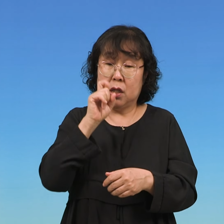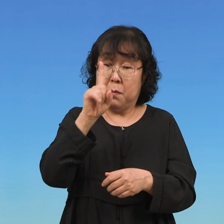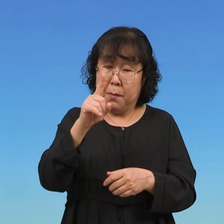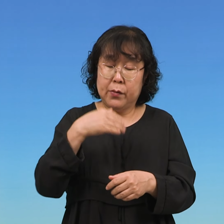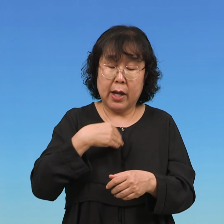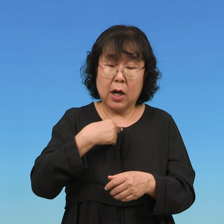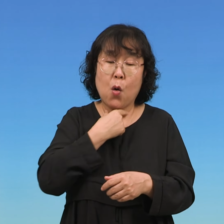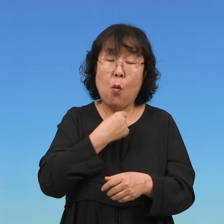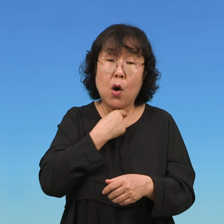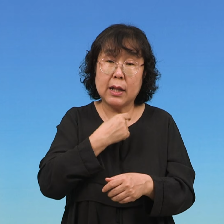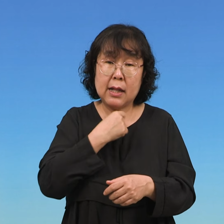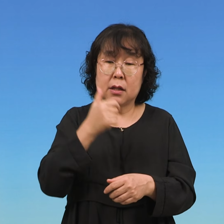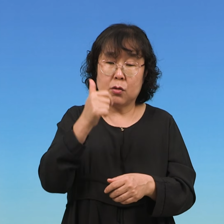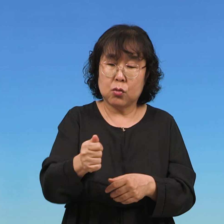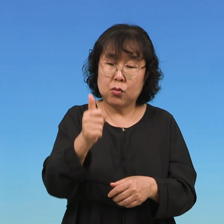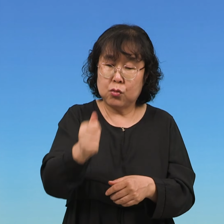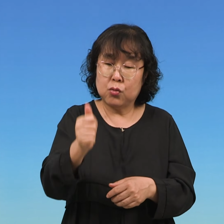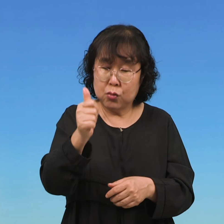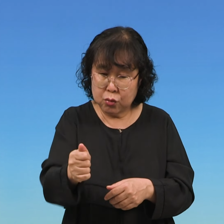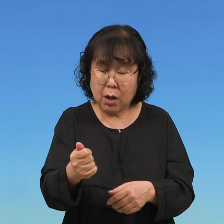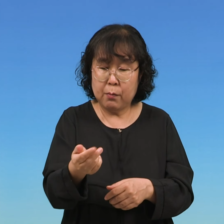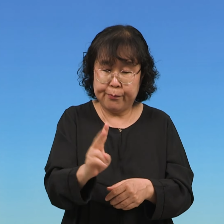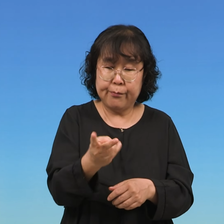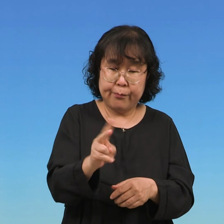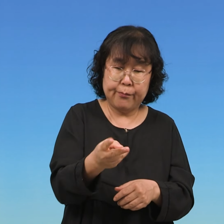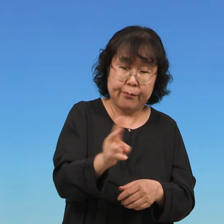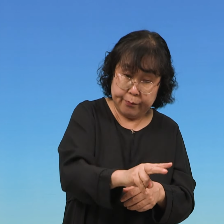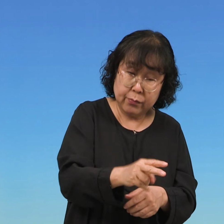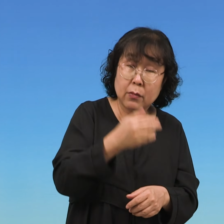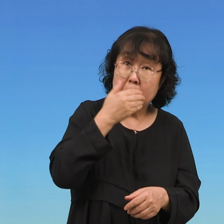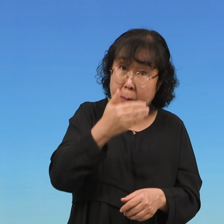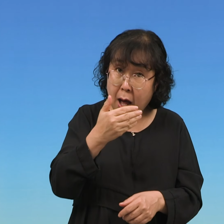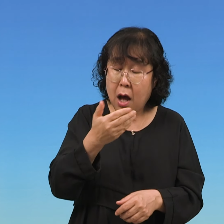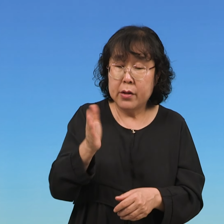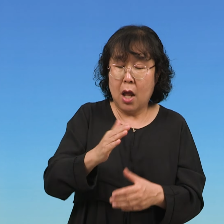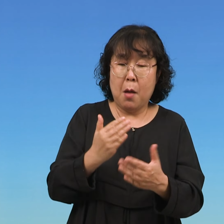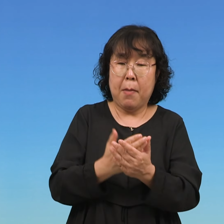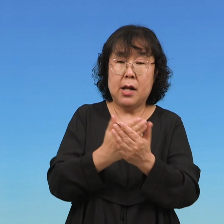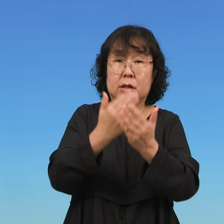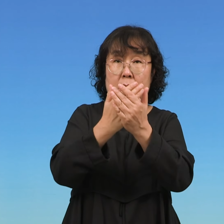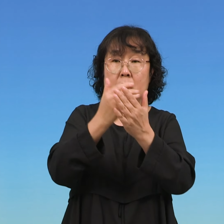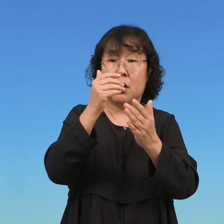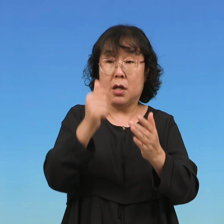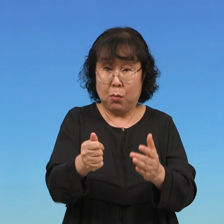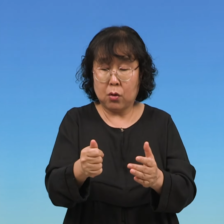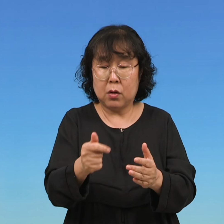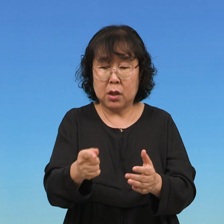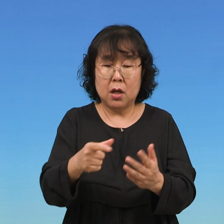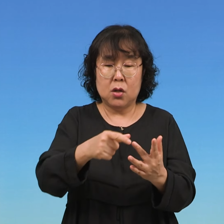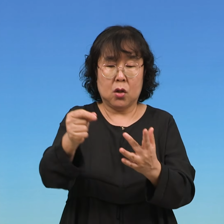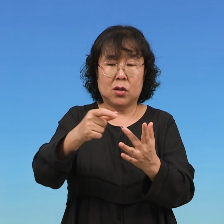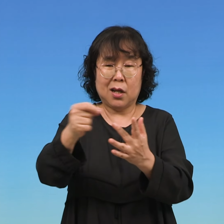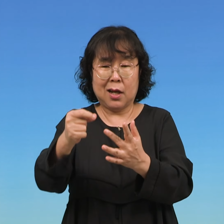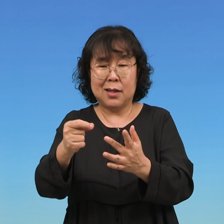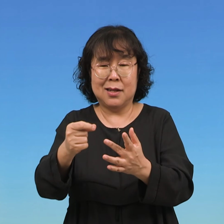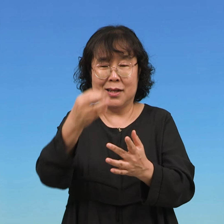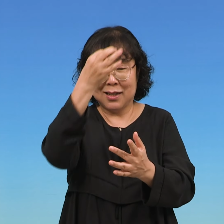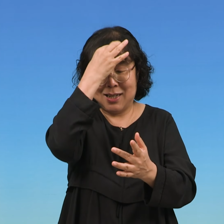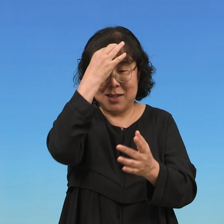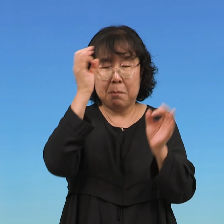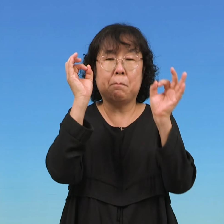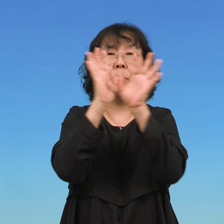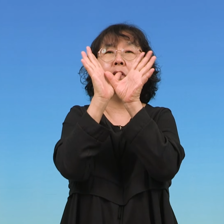9분 남이 11번 방송만 나오게 하는 기능이 있었는데 훨씬 발전된 리모컨인데 그 기능이 없어져